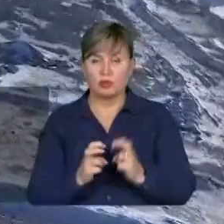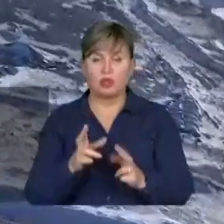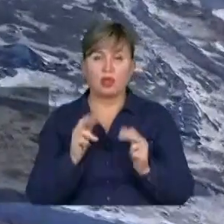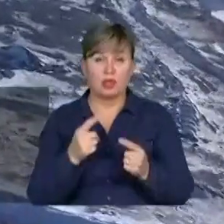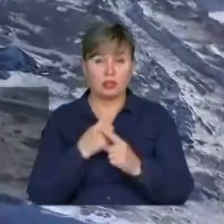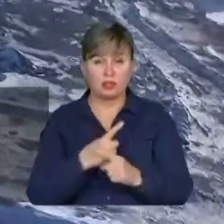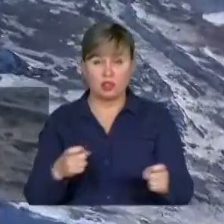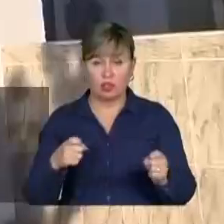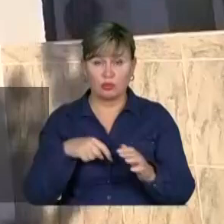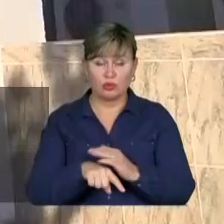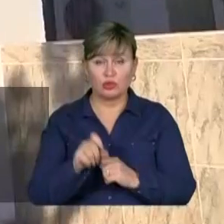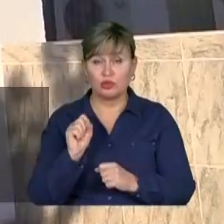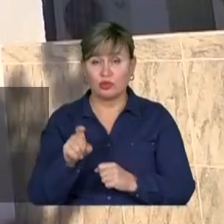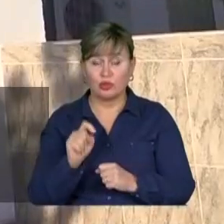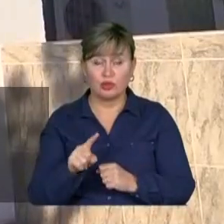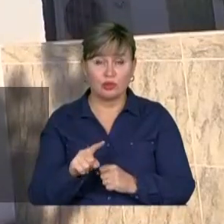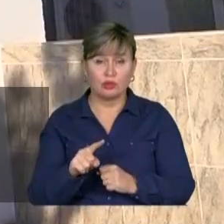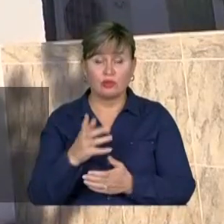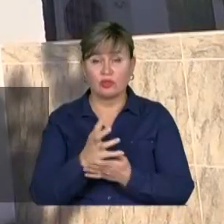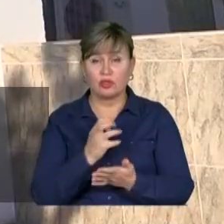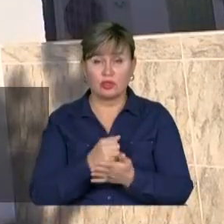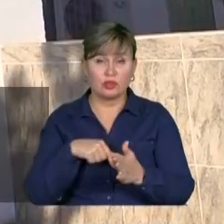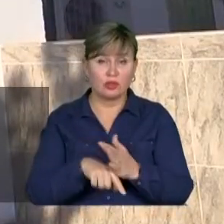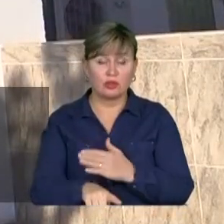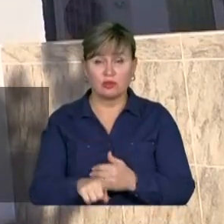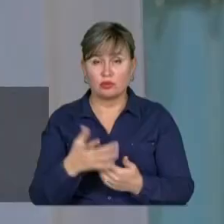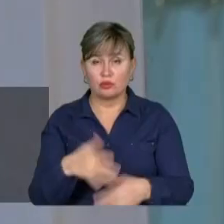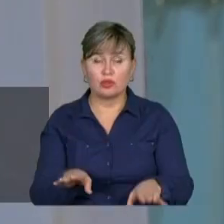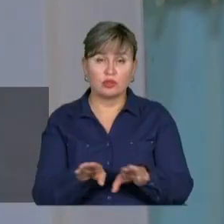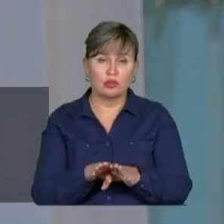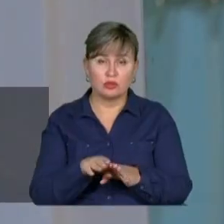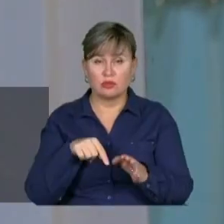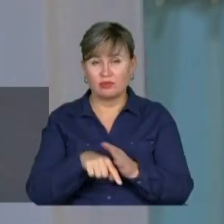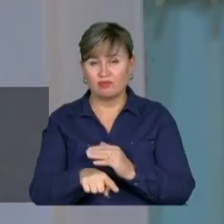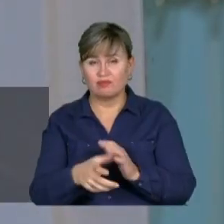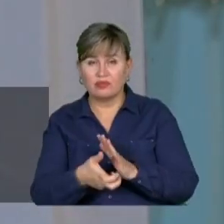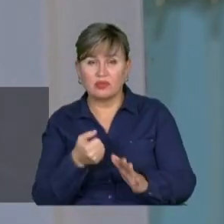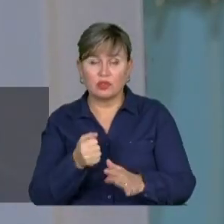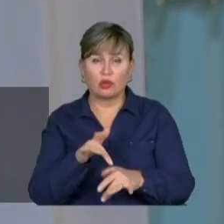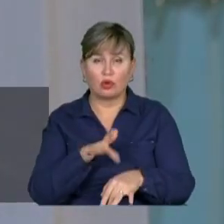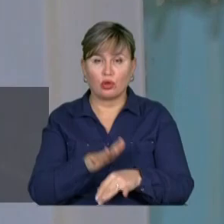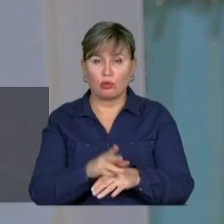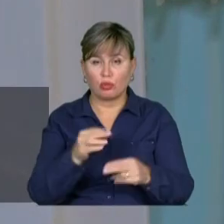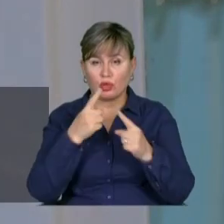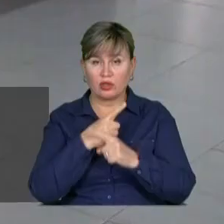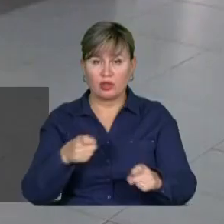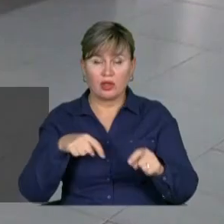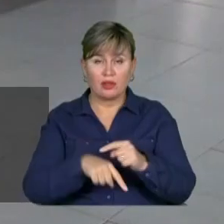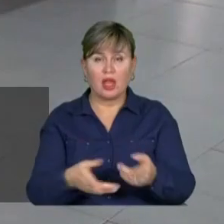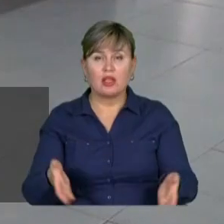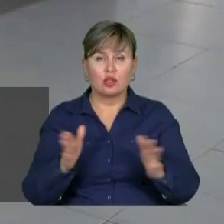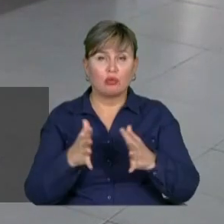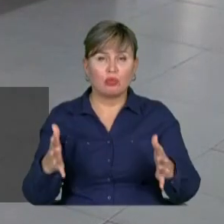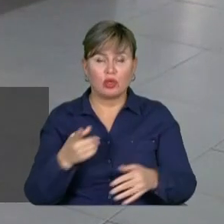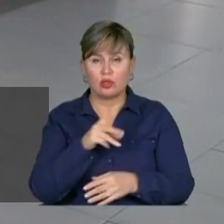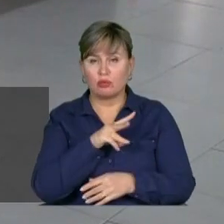сообщили в Майкаин золото, в резерве исчерпаны запасы золотой руды. По данным специалистов, на месторождении остается более